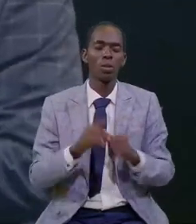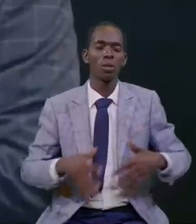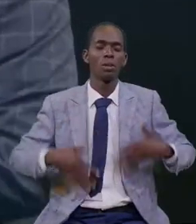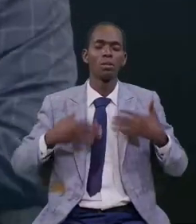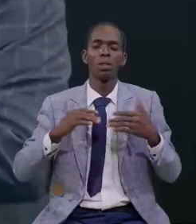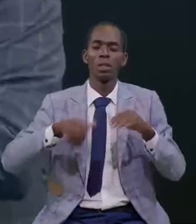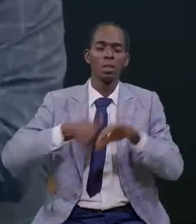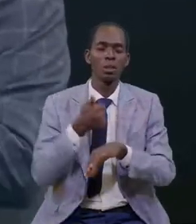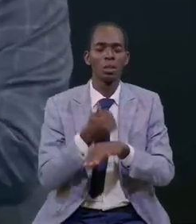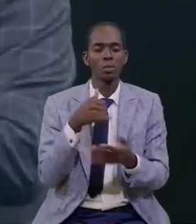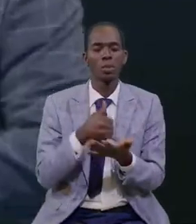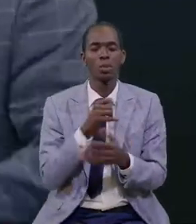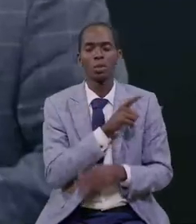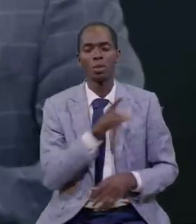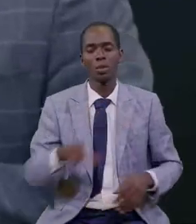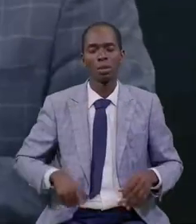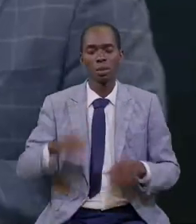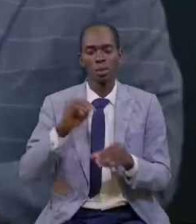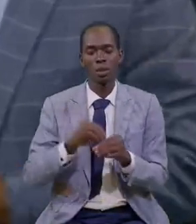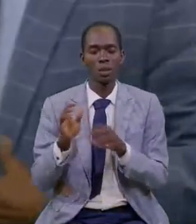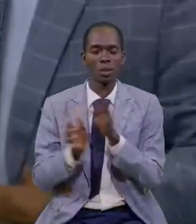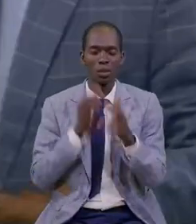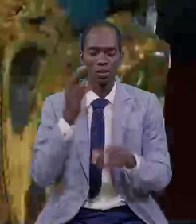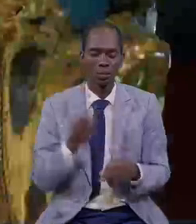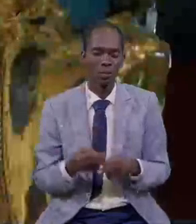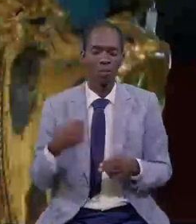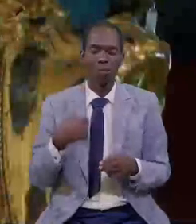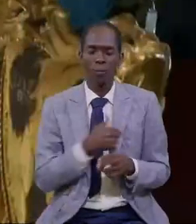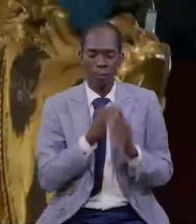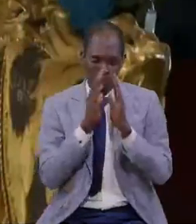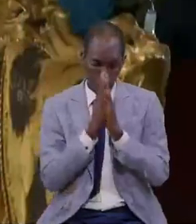Seigneur au nom de Jésus nous